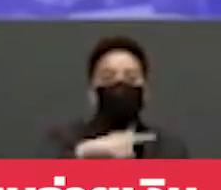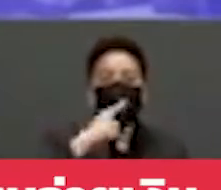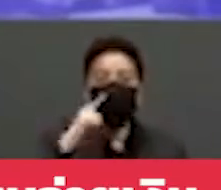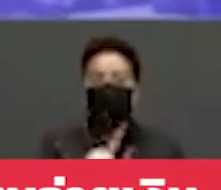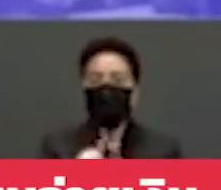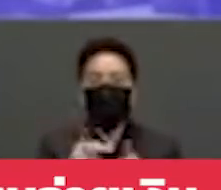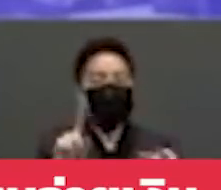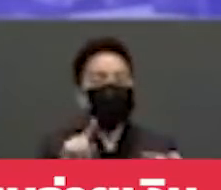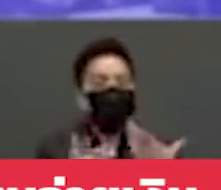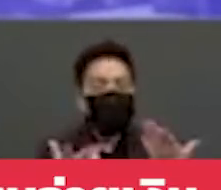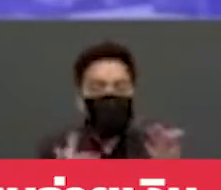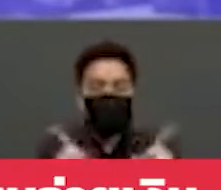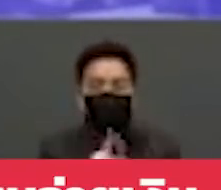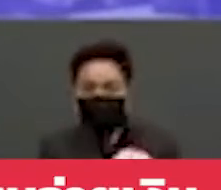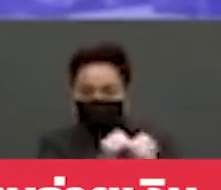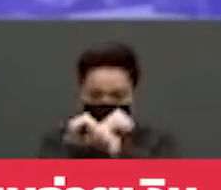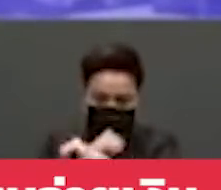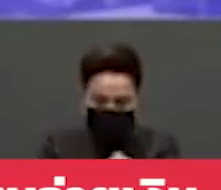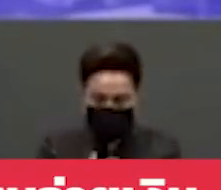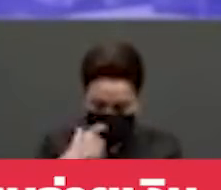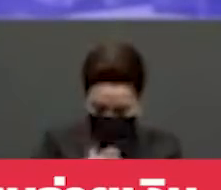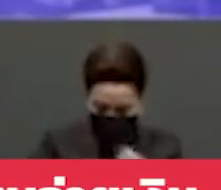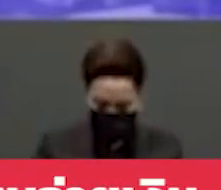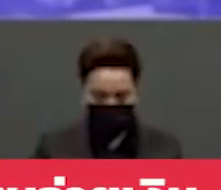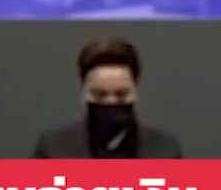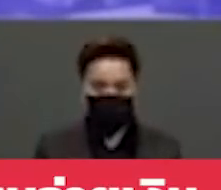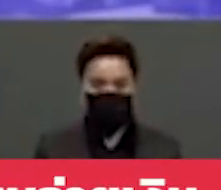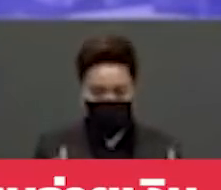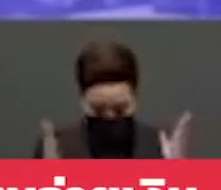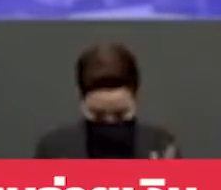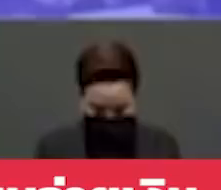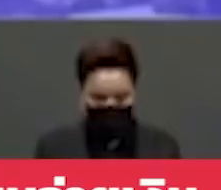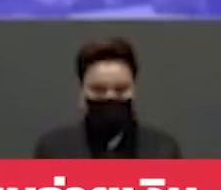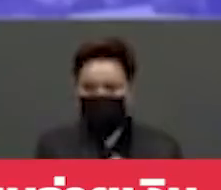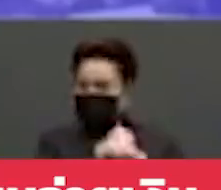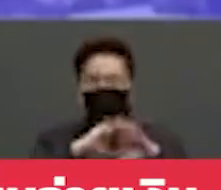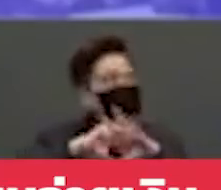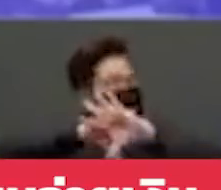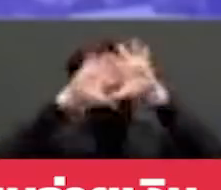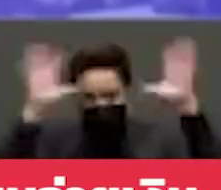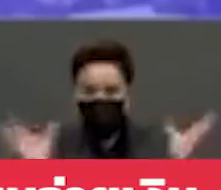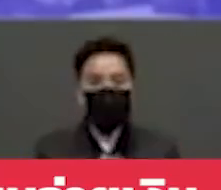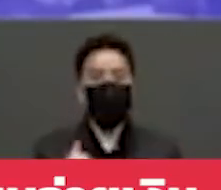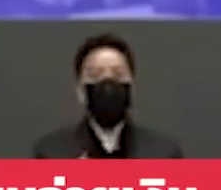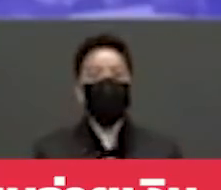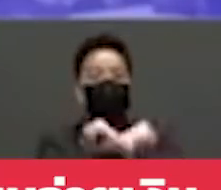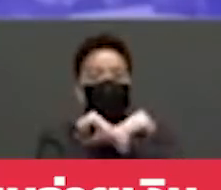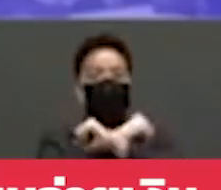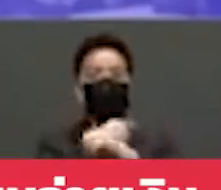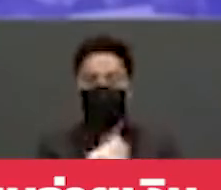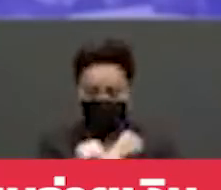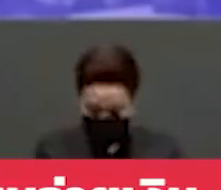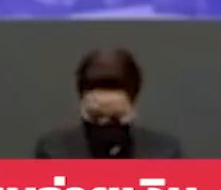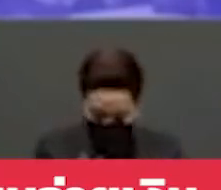ดาวลมที่ลดลงโดยกรุงเทพฯพบการตีที่ร้อยละ 44พื้นที่ต่างจังหวัด 7 11จังหวัดติดเชื้อร้อยละ56